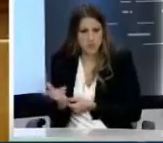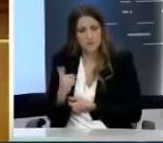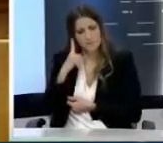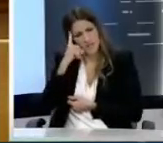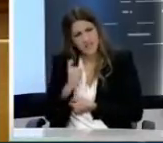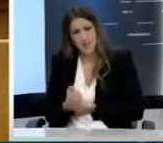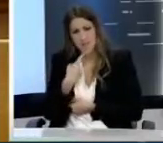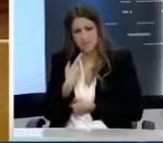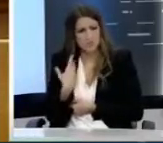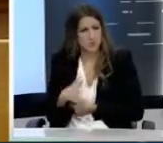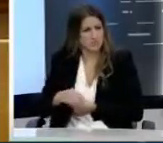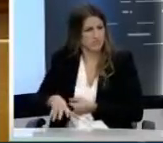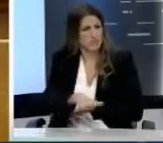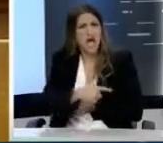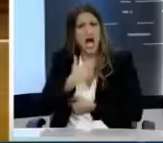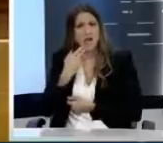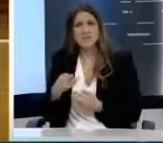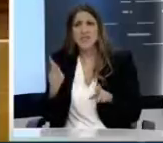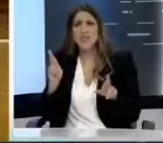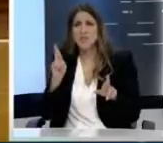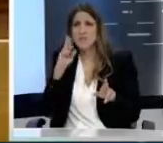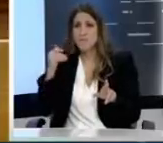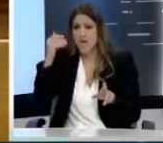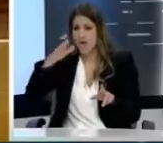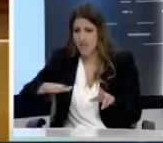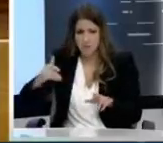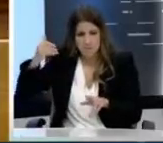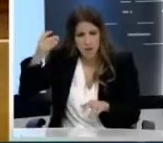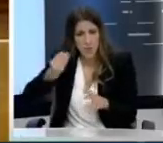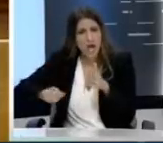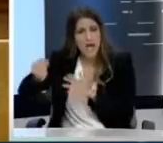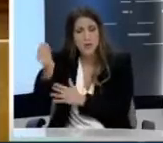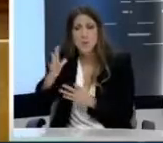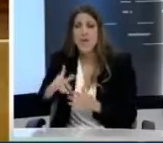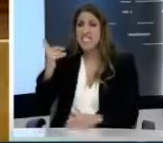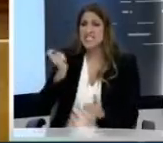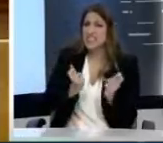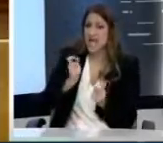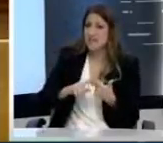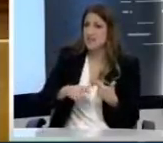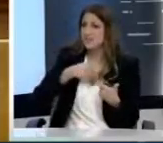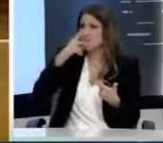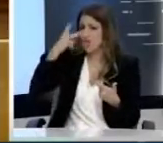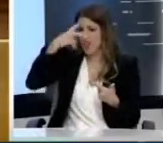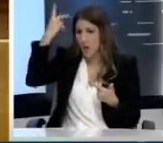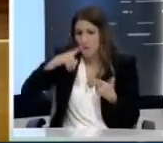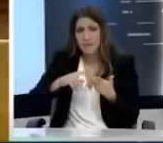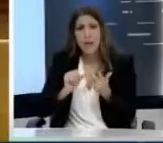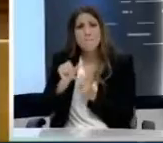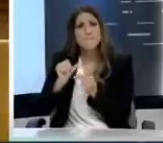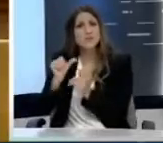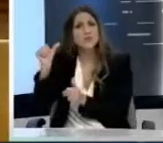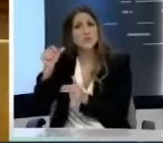άσχημα να είναι τα πράγματα, ότι θα είναι καλύτερα για τα παιδιά μας σε σχέση με τις συντάξεις, τα δικαιώματα και στους